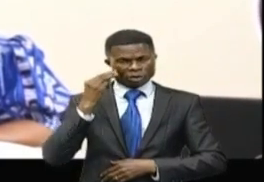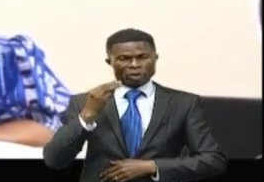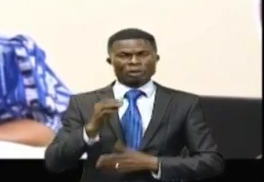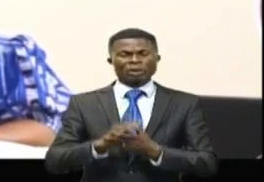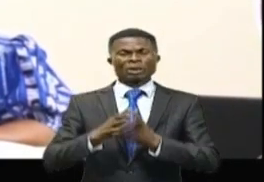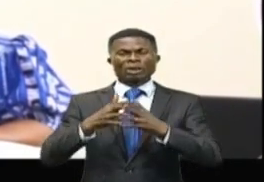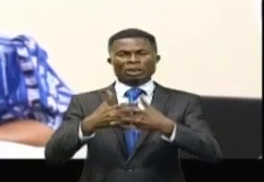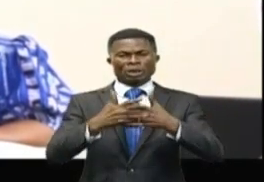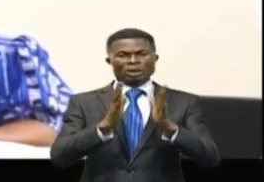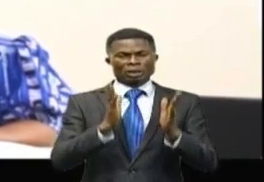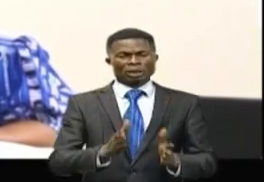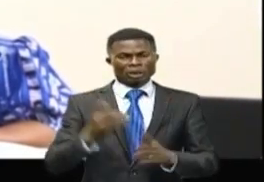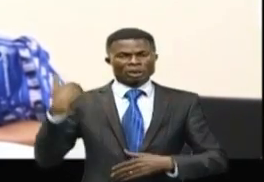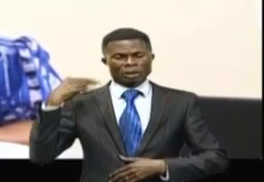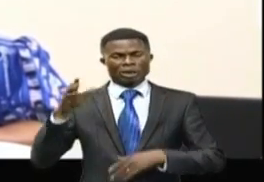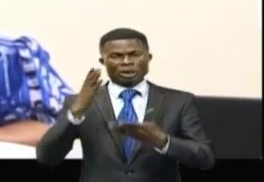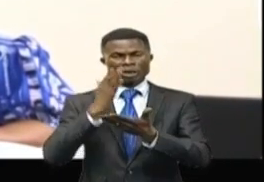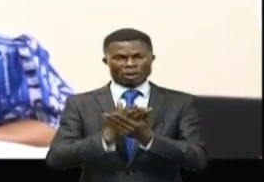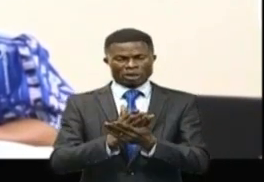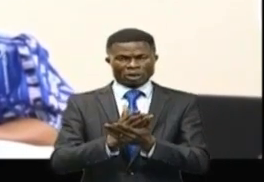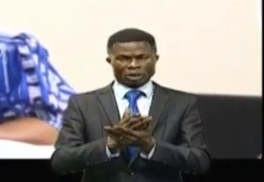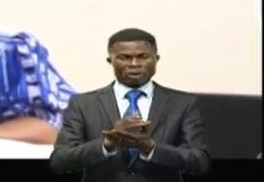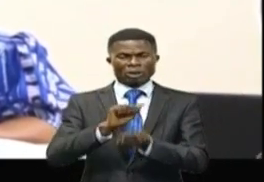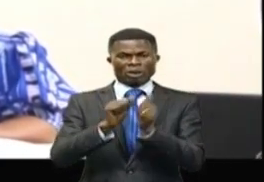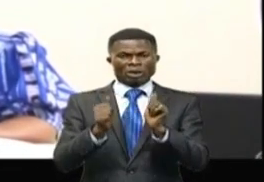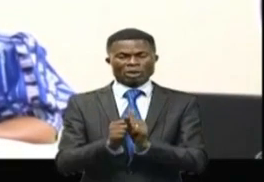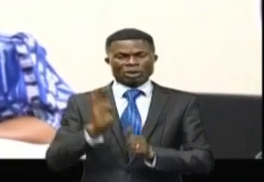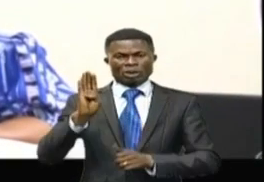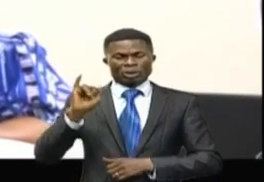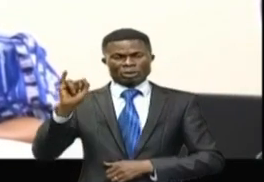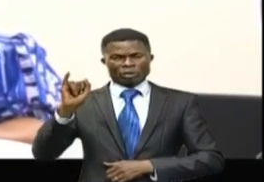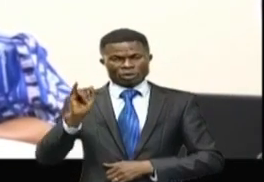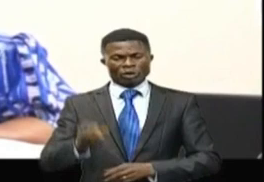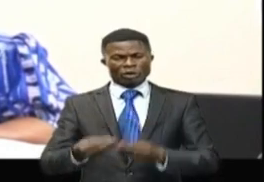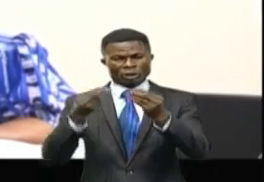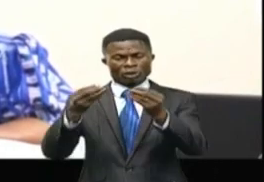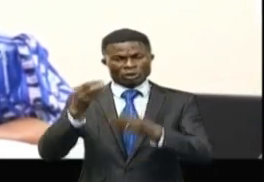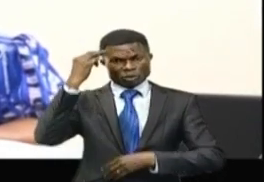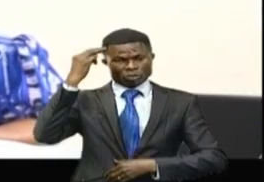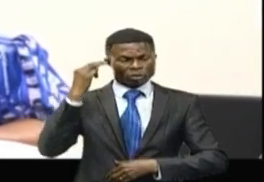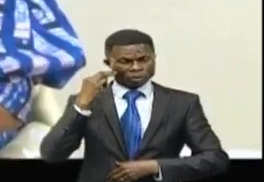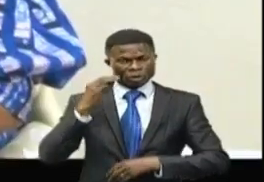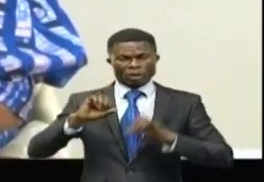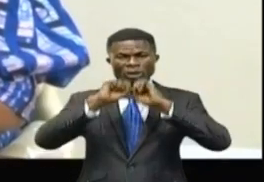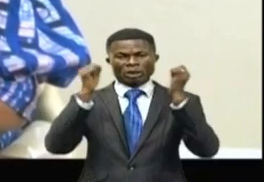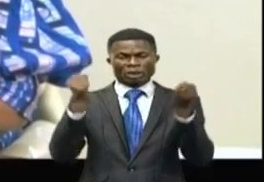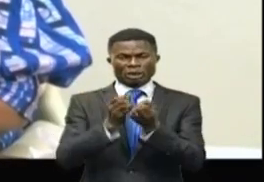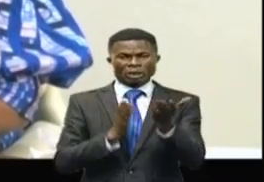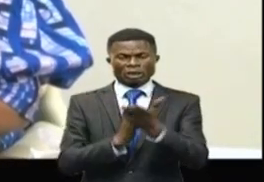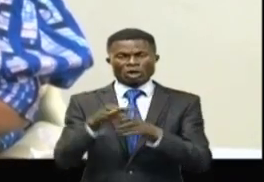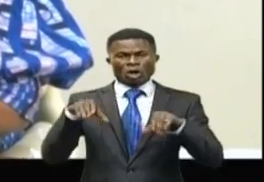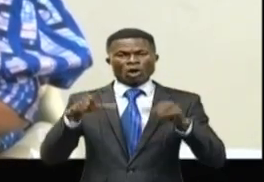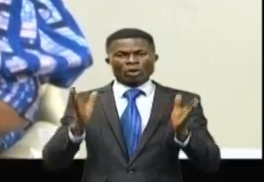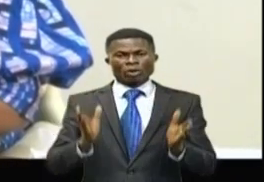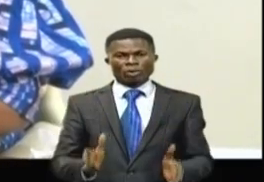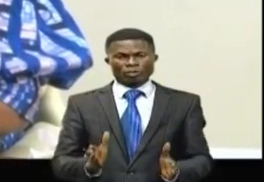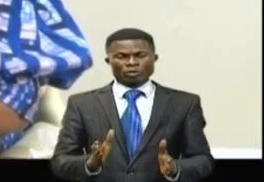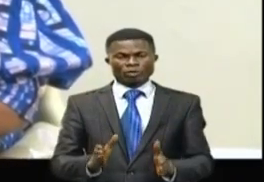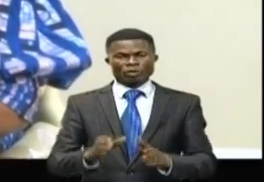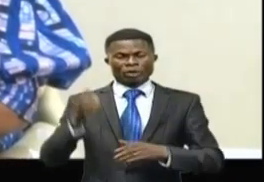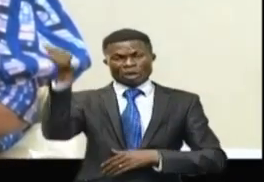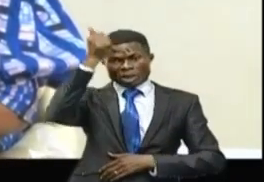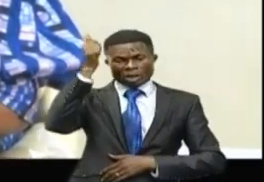partenariat public privé sur la forme beauty s'est mis à son ministère par la société de droit congolais african union